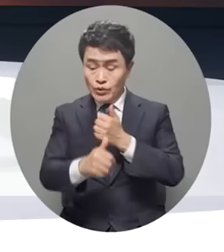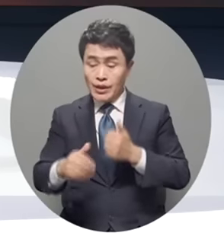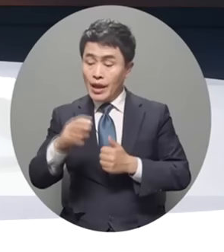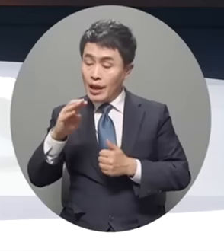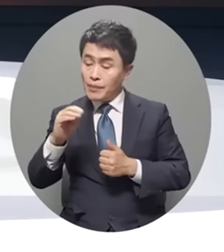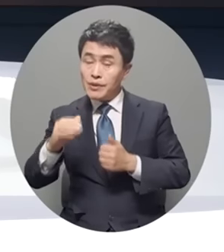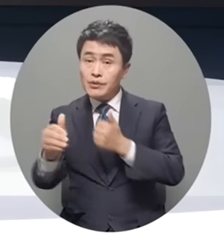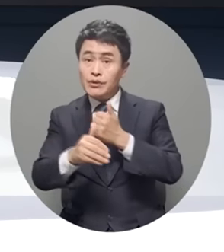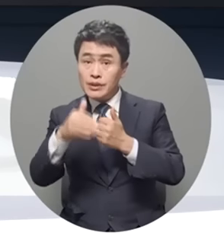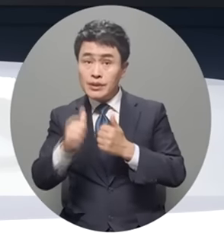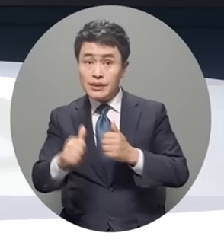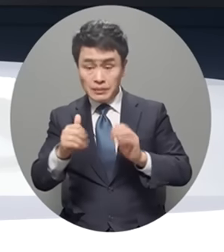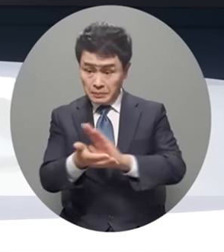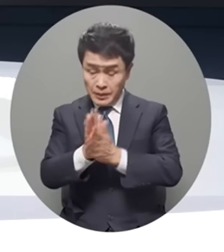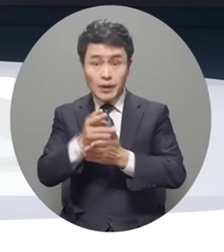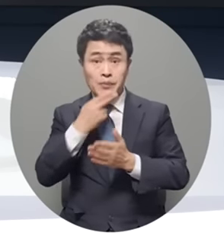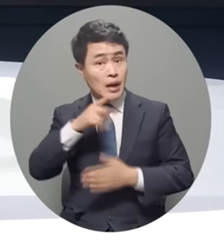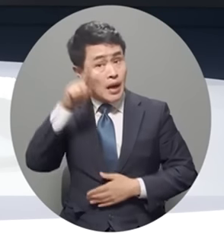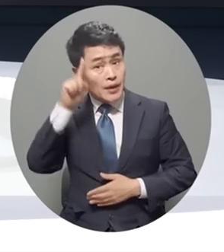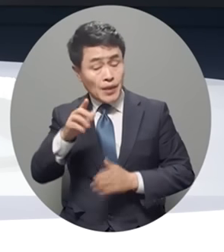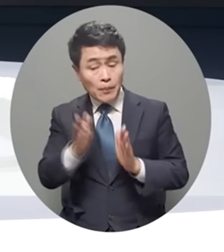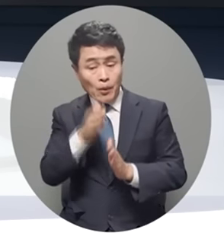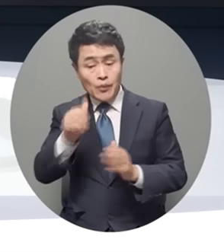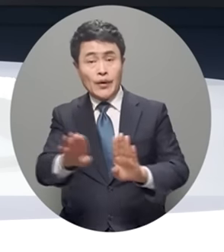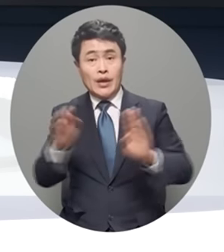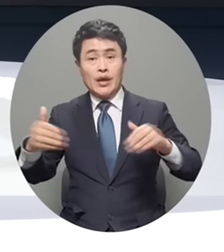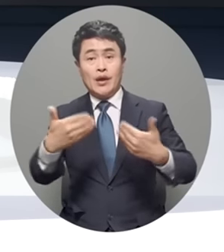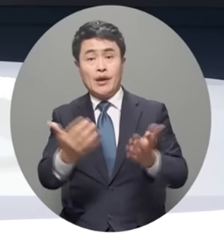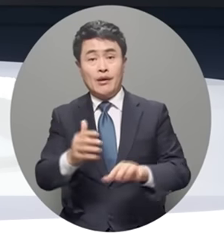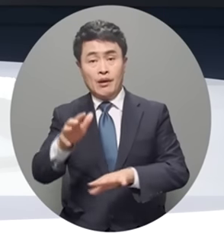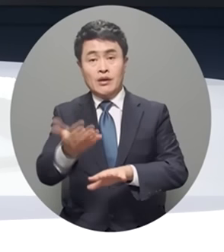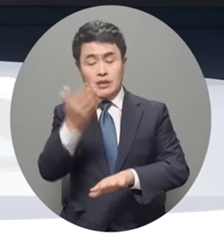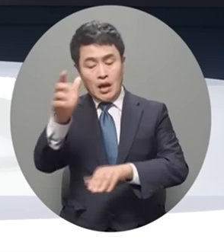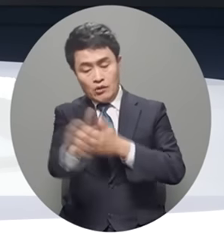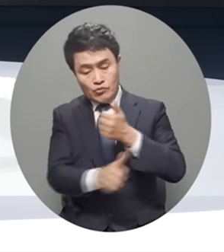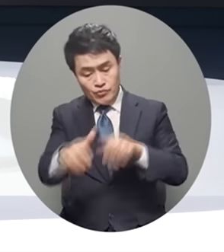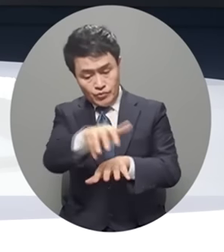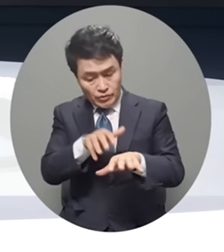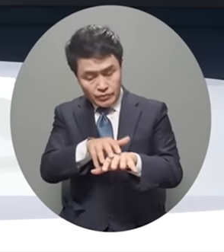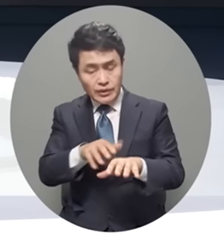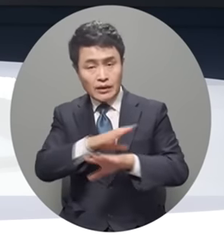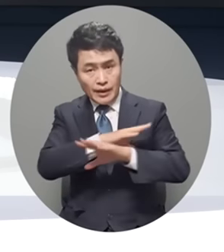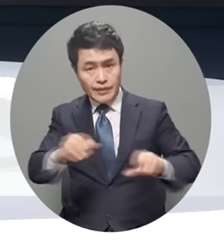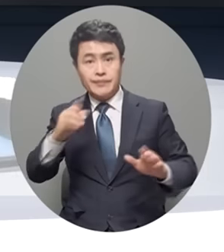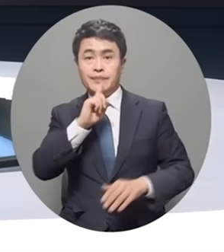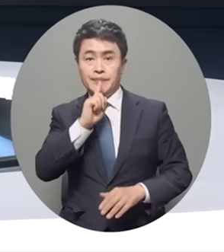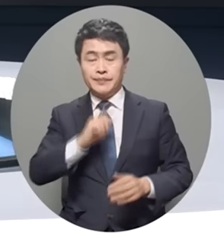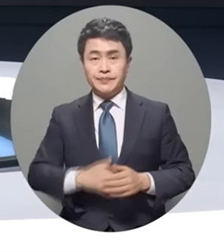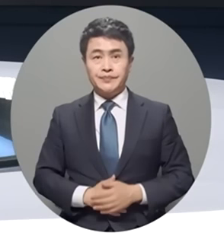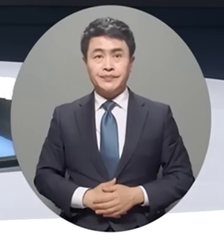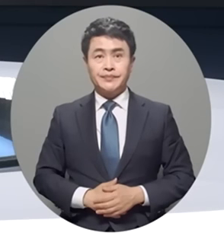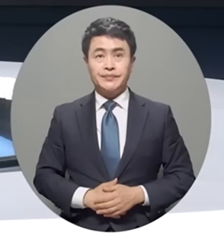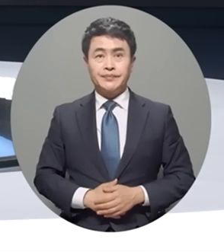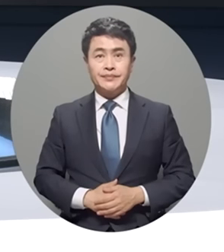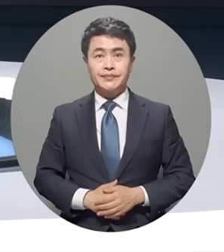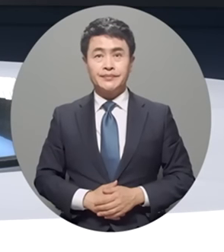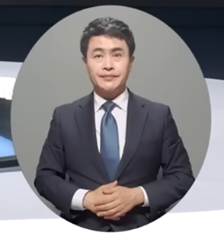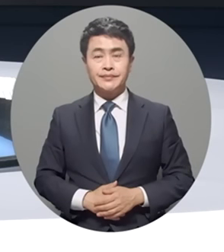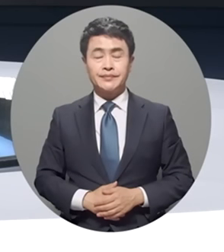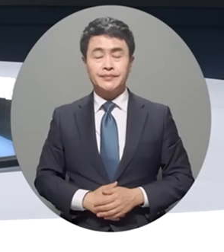인터뷰에서 진전이 없다면 내일 본회의를 열어 상임위 구성안을 처리하겠다고 밝혔습니다. 손한을 기자의 단독